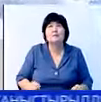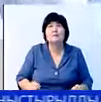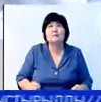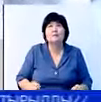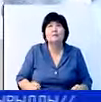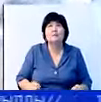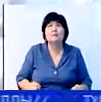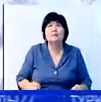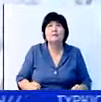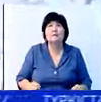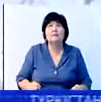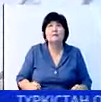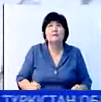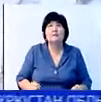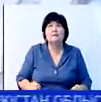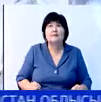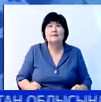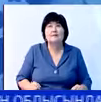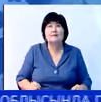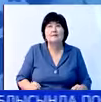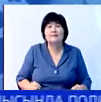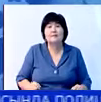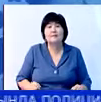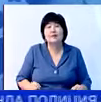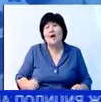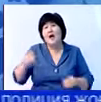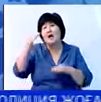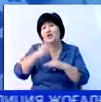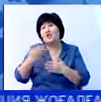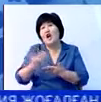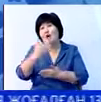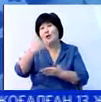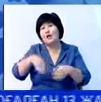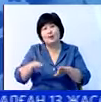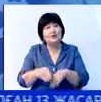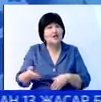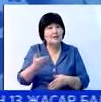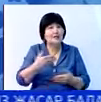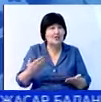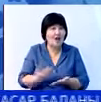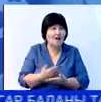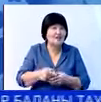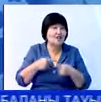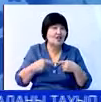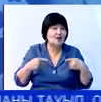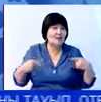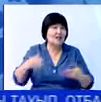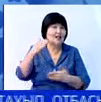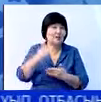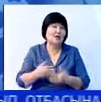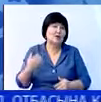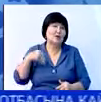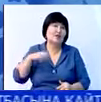Төрехан Қожахметов, Қызылорда телеарнасы. Кешкі ақпараттар реті осындай, біздің жаңалықтарымызды және басқа да